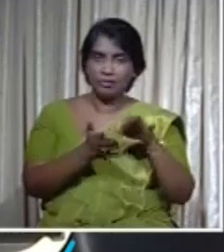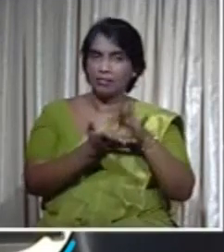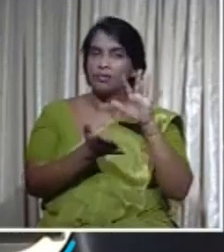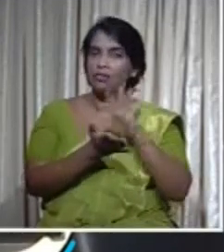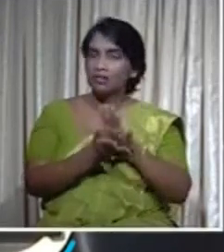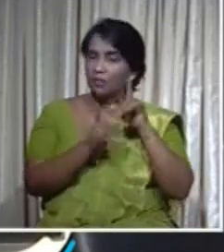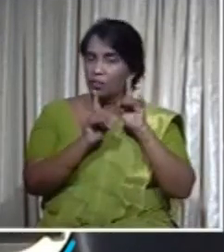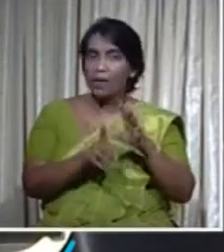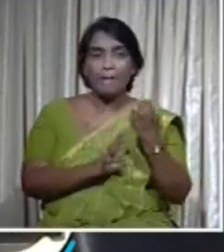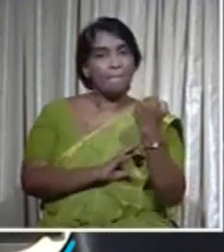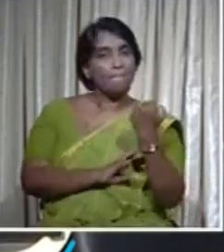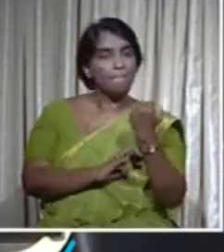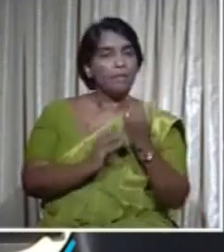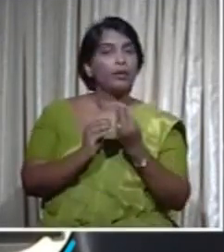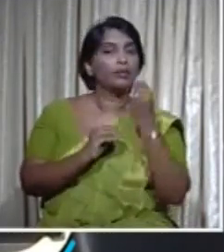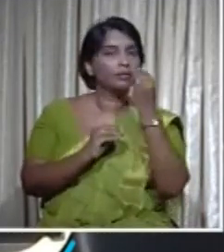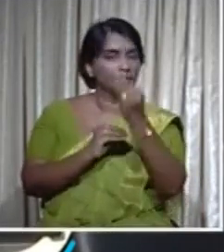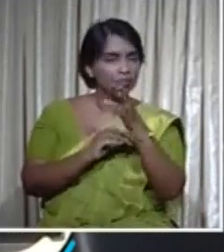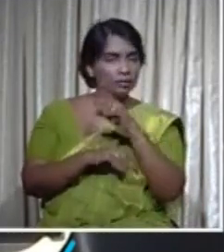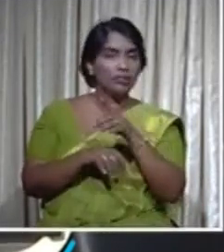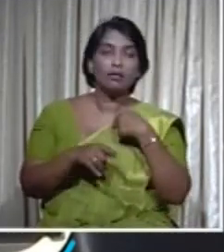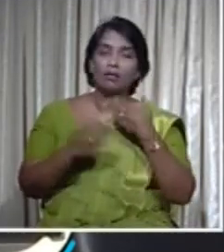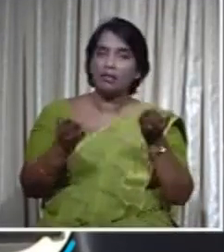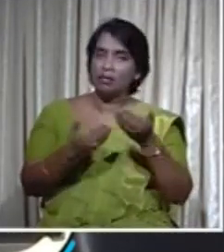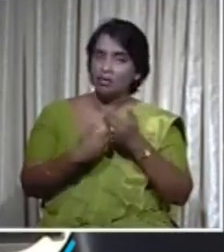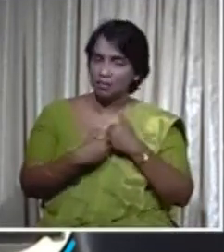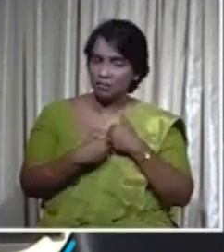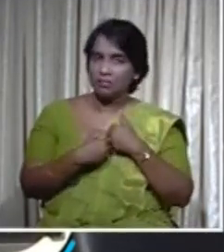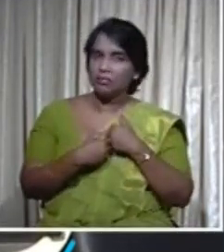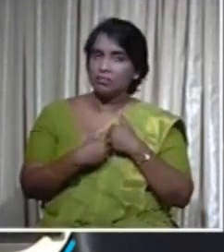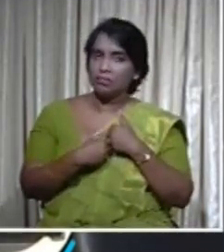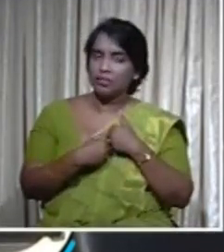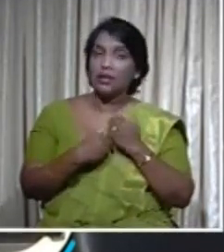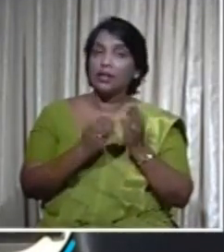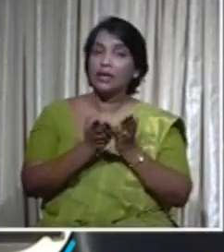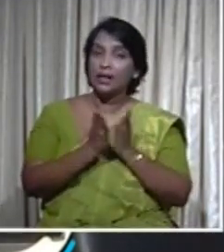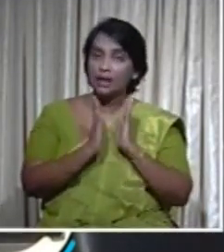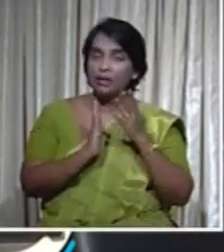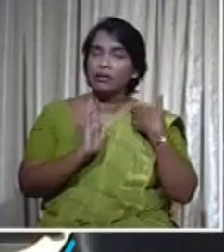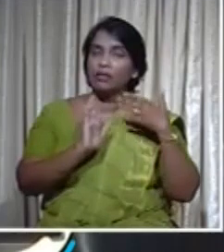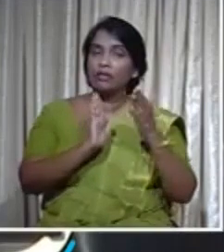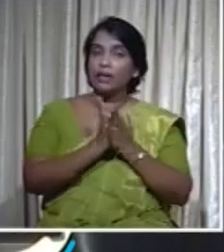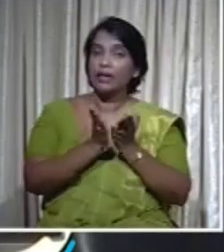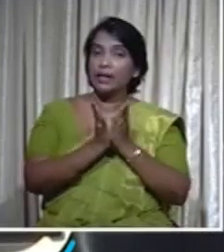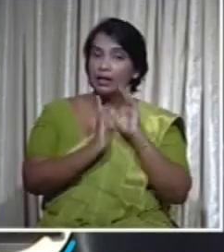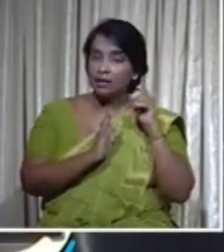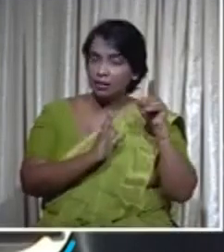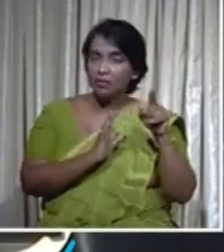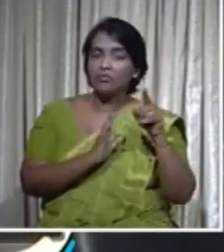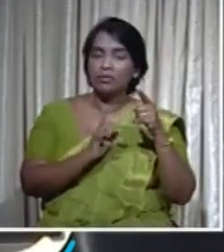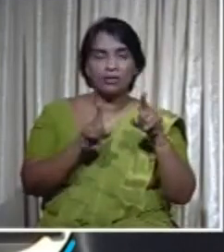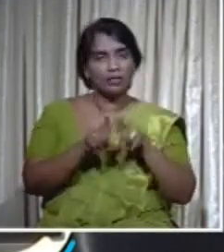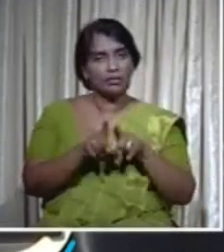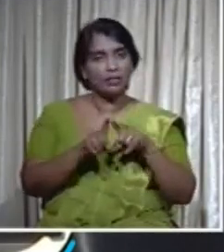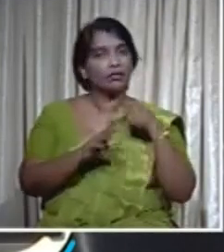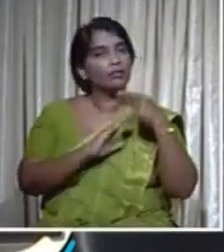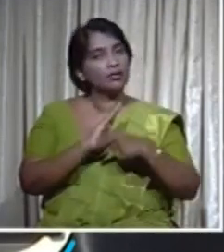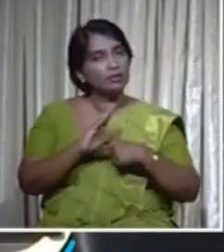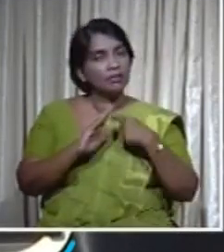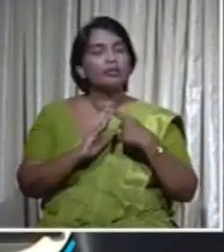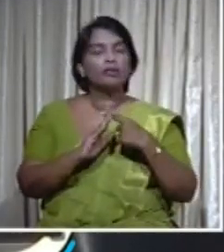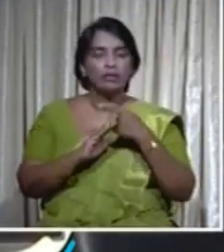என்று நாங்கள் ஒற்றுமையோடு இந்திய அரசாங்கத்தை இலங்கை அரசாங்கத்தையும் நாங்கள் இந்த சபையிலே